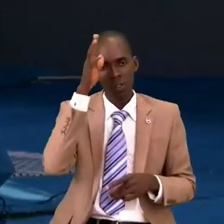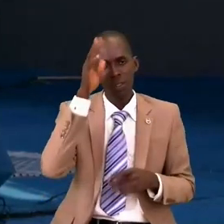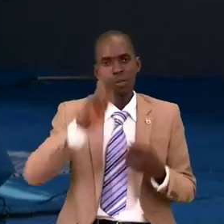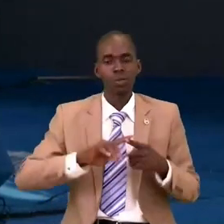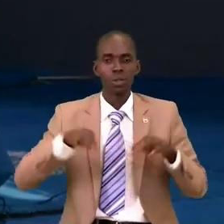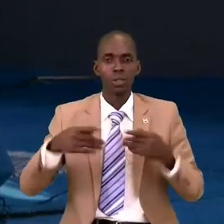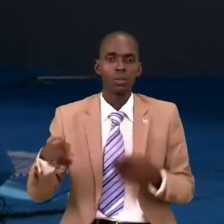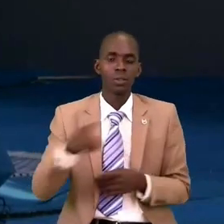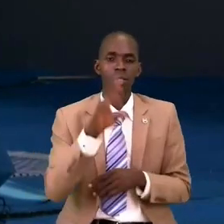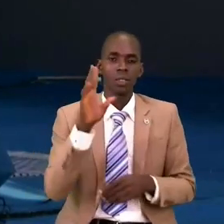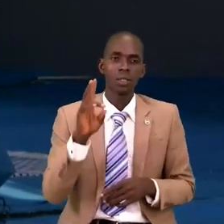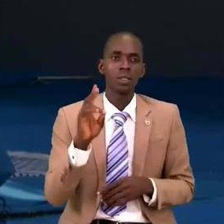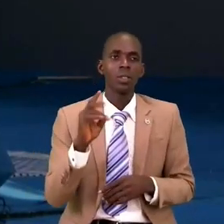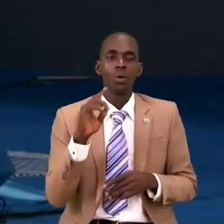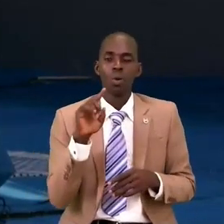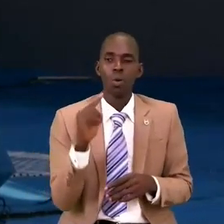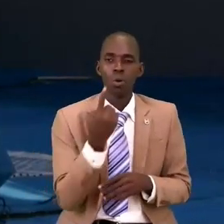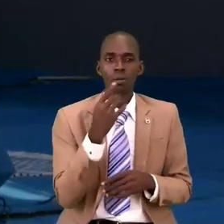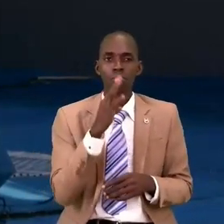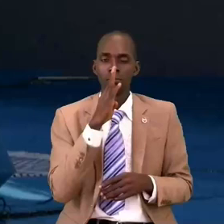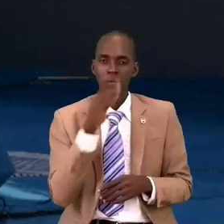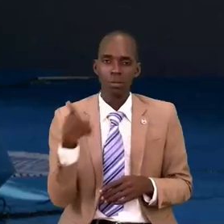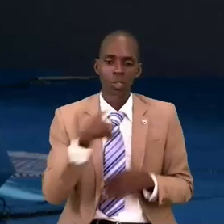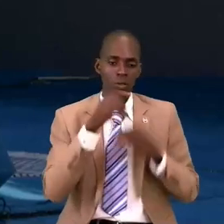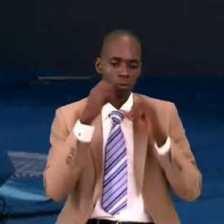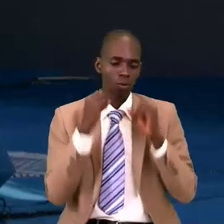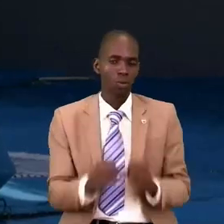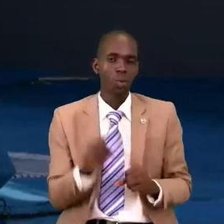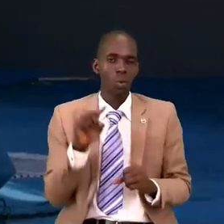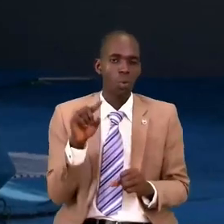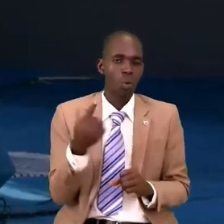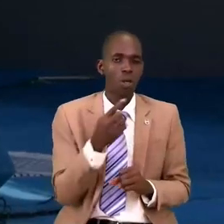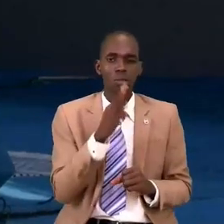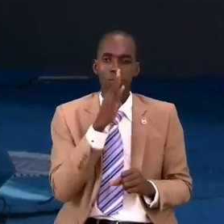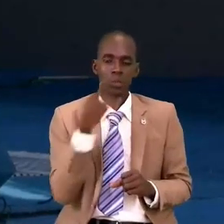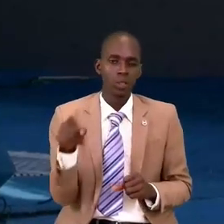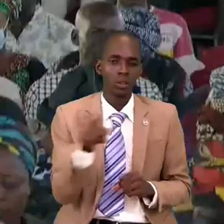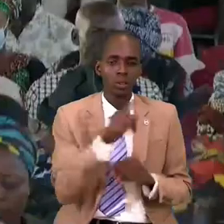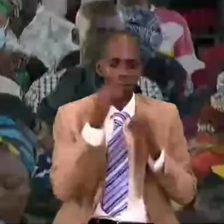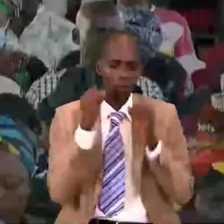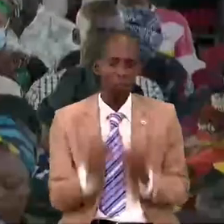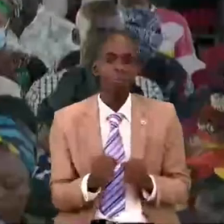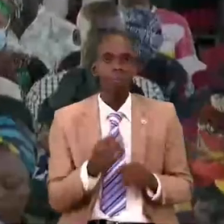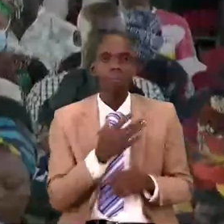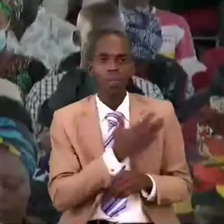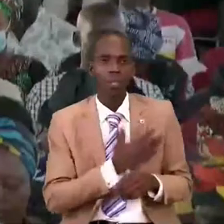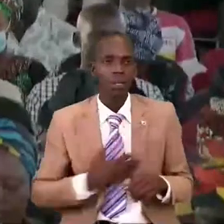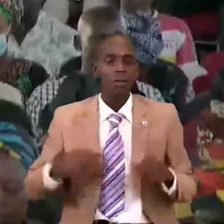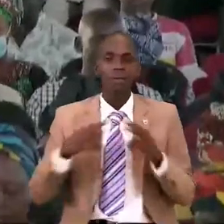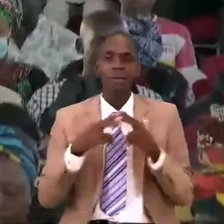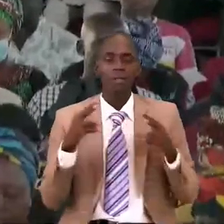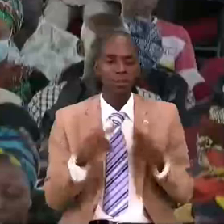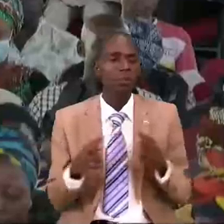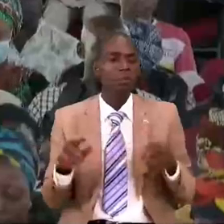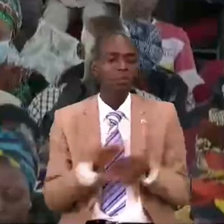fortifie-toi seulement et aie bon courage. Il y a trois éléments à examiner. Premièrement,